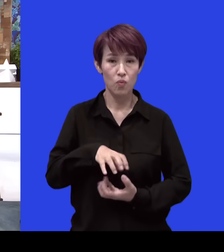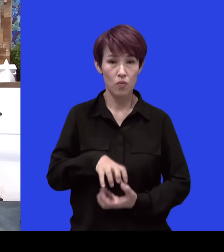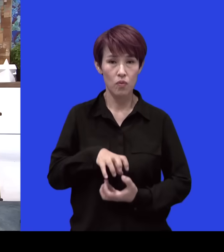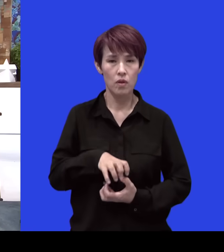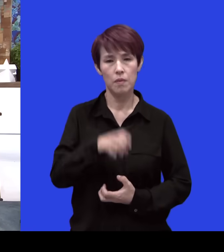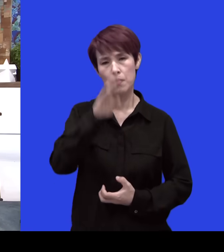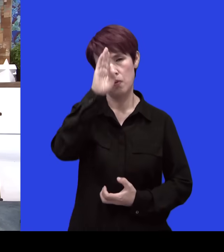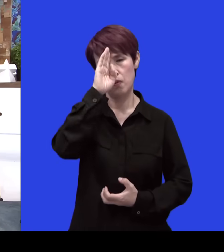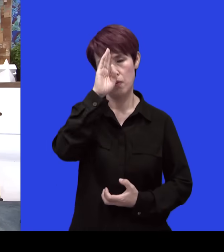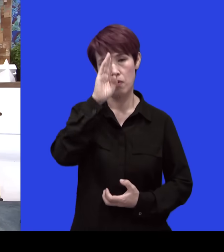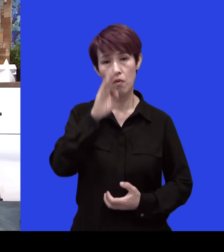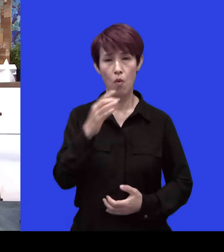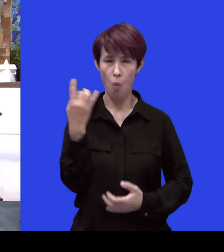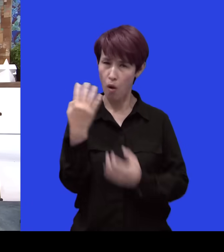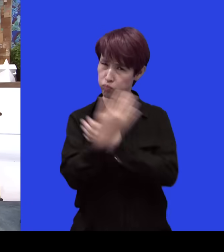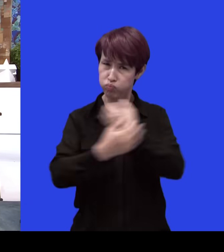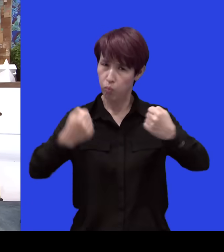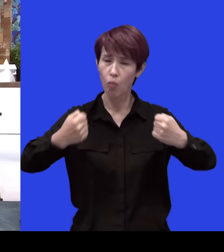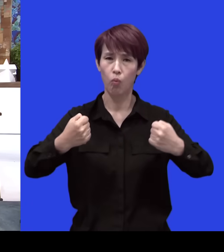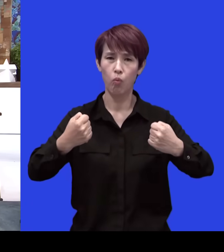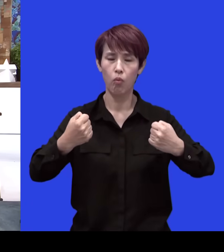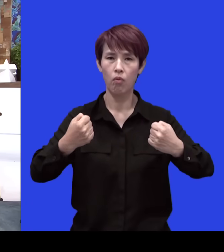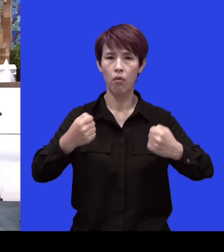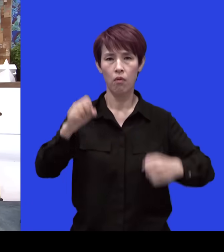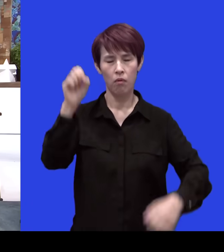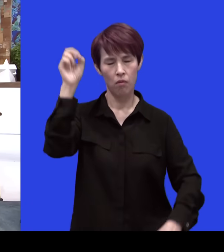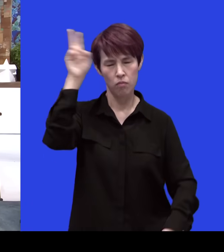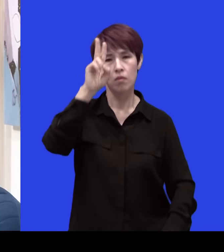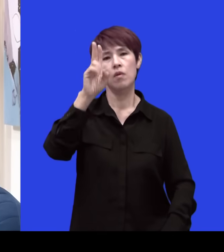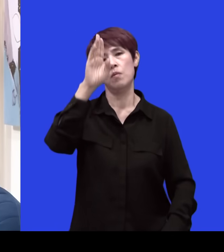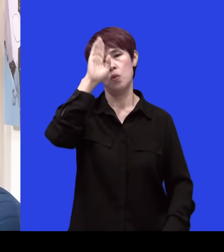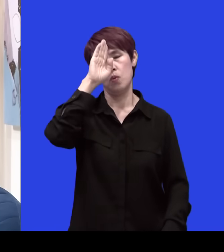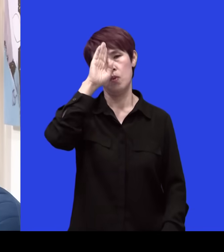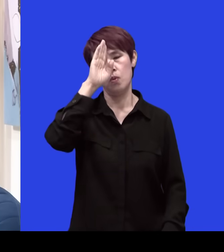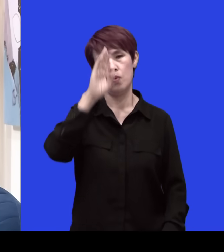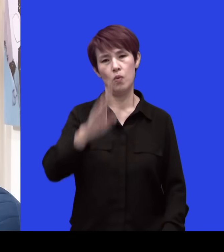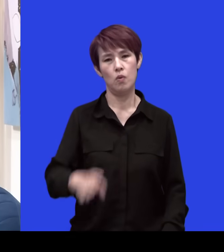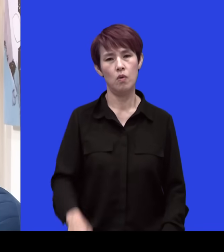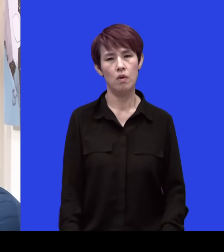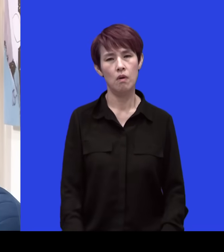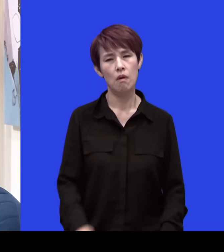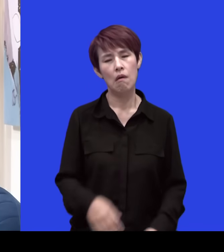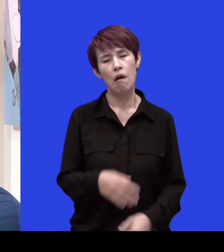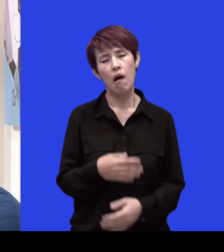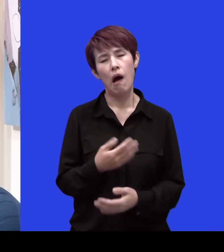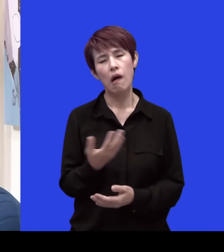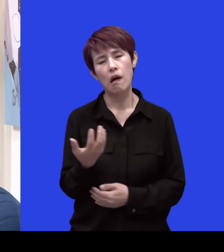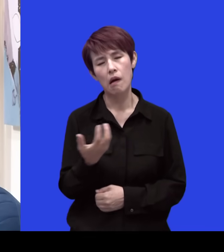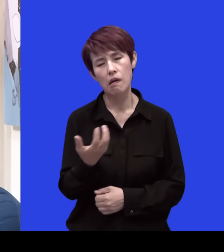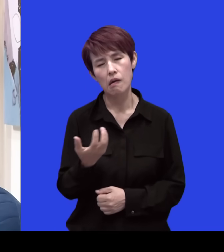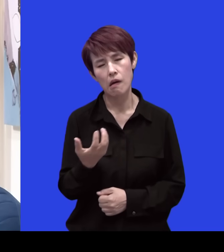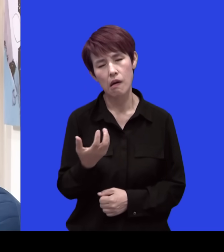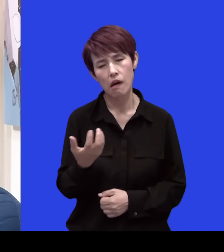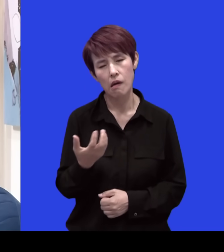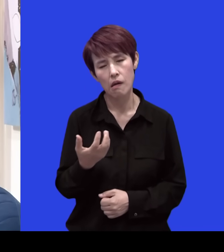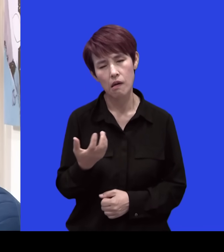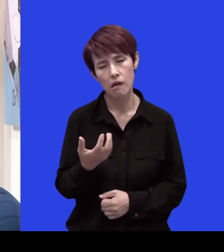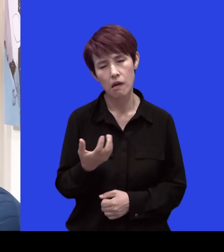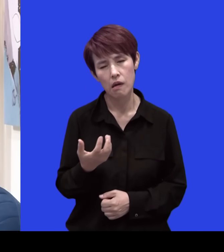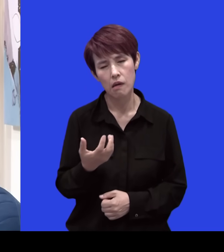들었어요. 예. 건강한 사람이거든요. 네. 근데 위장병이 들어가지고 자꾸 시름시름 앓다가 네.